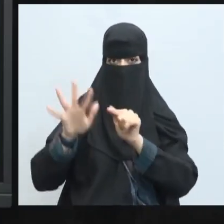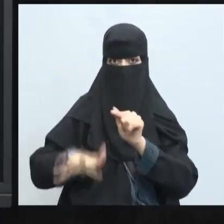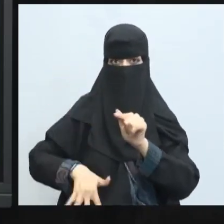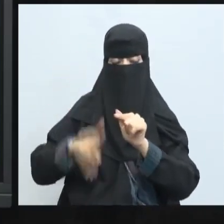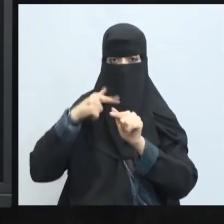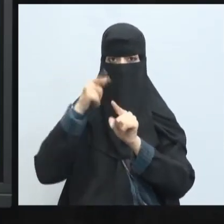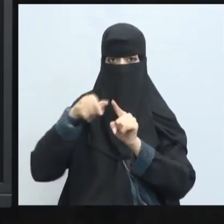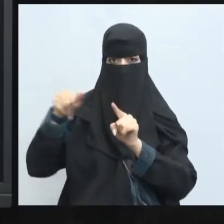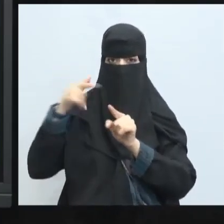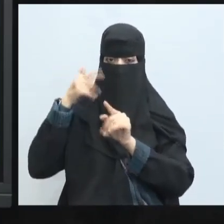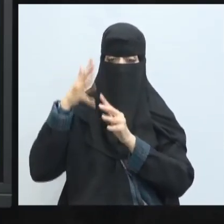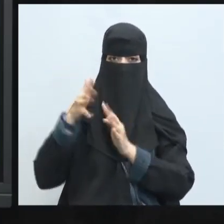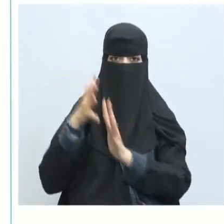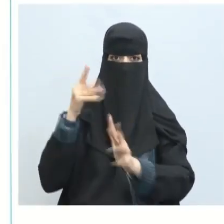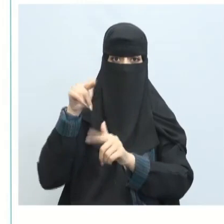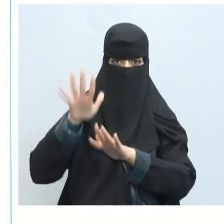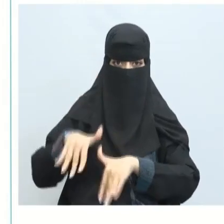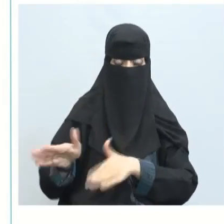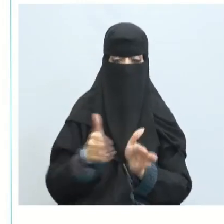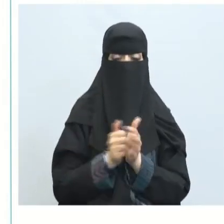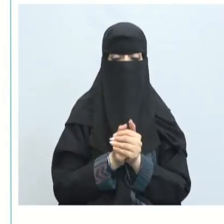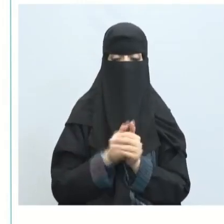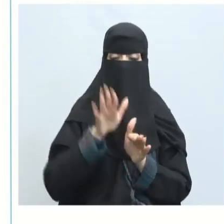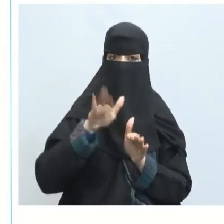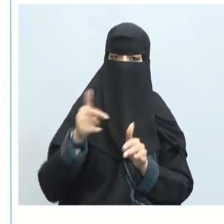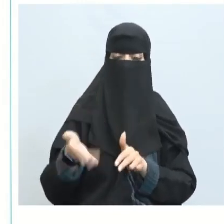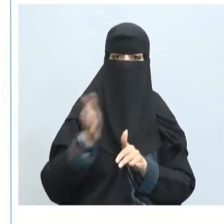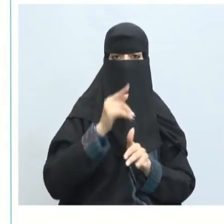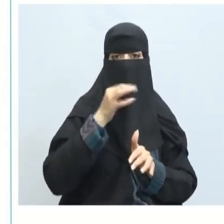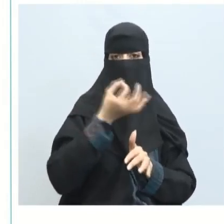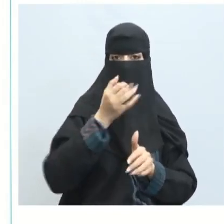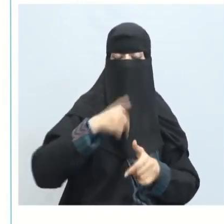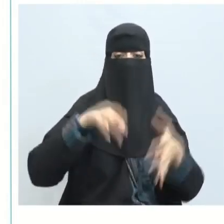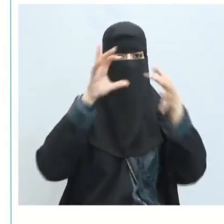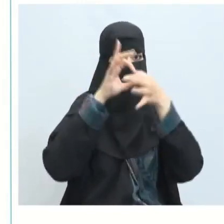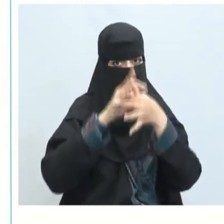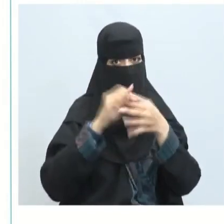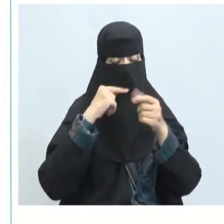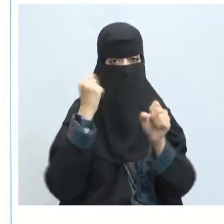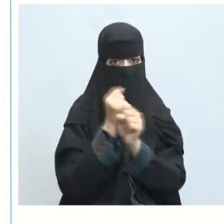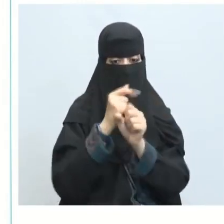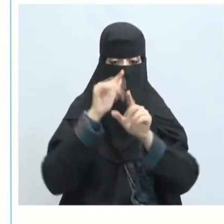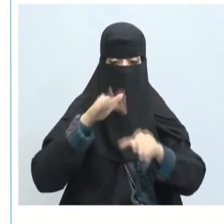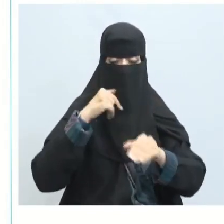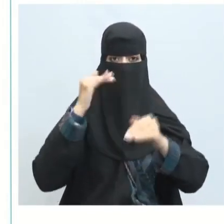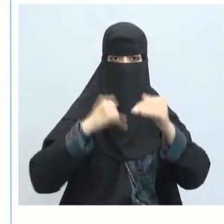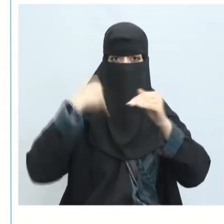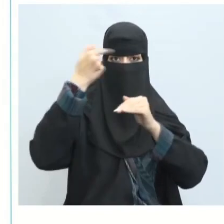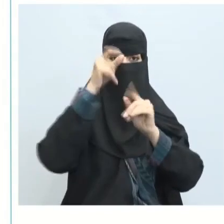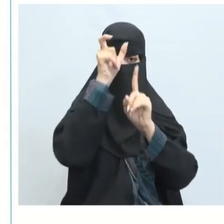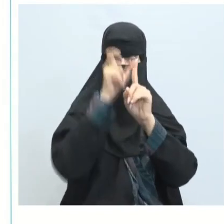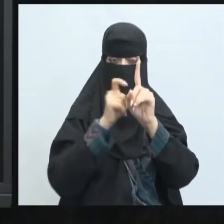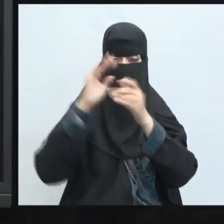مثلا مدير قسم معين ذكرنا العلاقه الوظيفيه بين السكرتاريه والاداره ذكرنا هي علاقه تكامليه